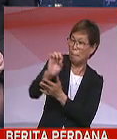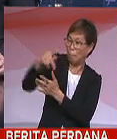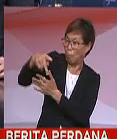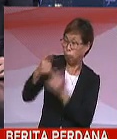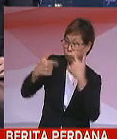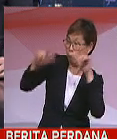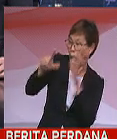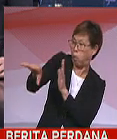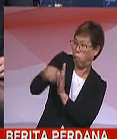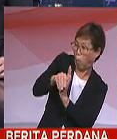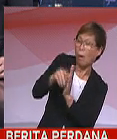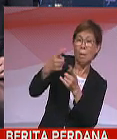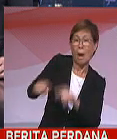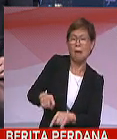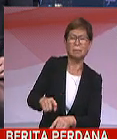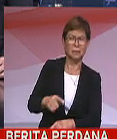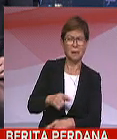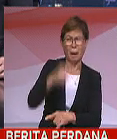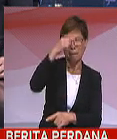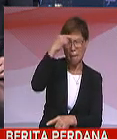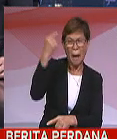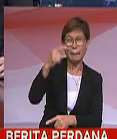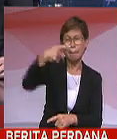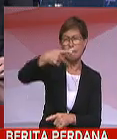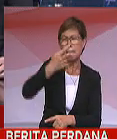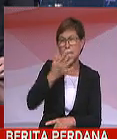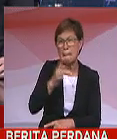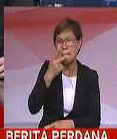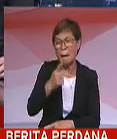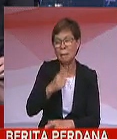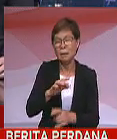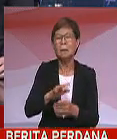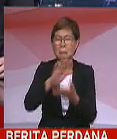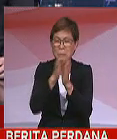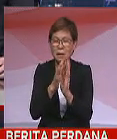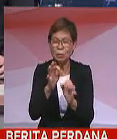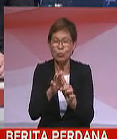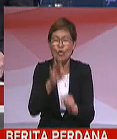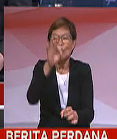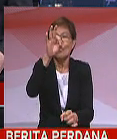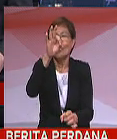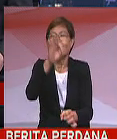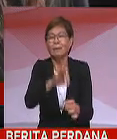Blackpink. Dola bagaimanapun akui Blackpink jadi sumber inspirasi mereka.